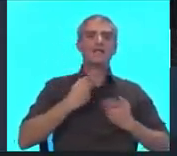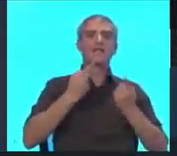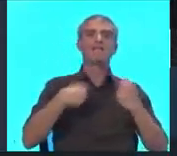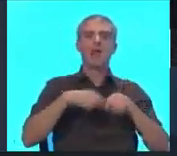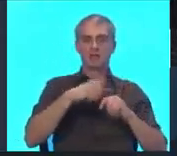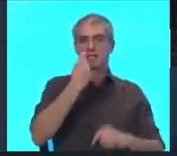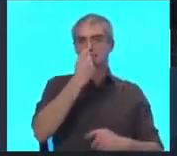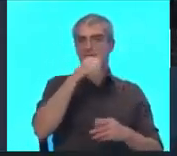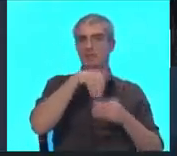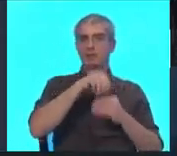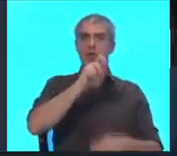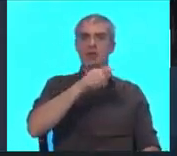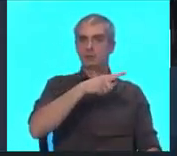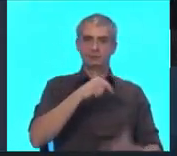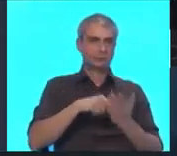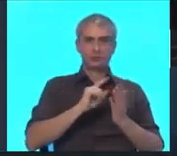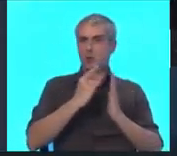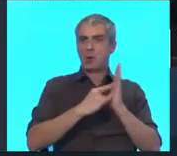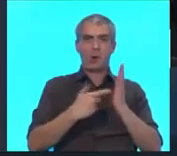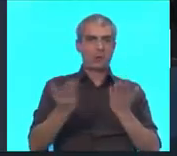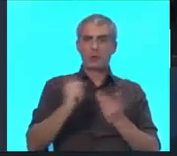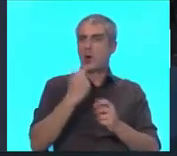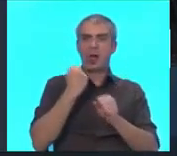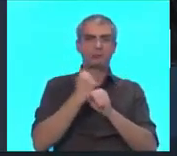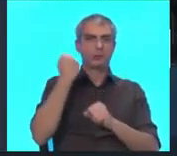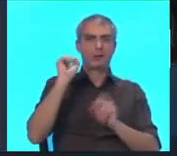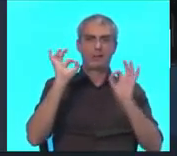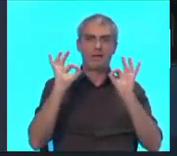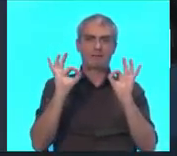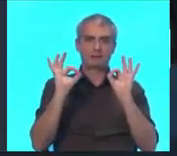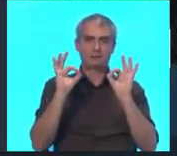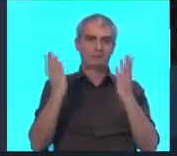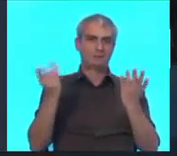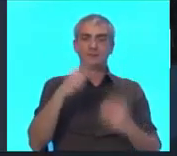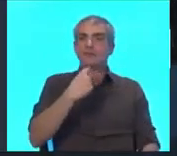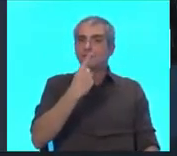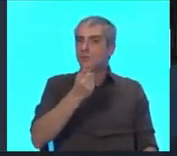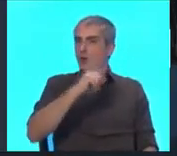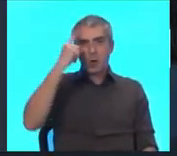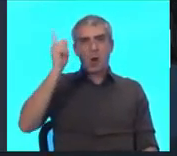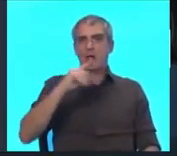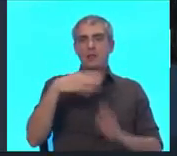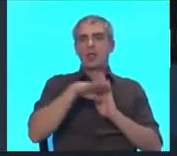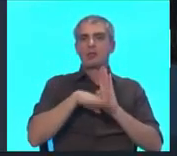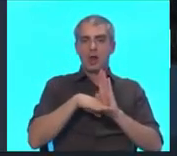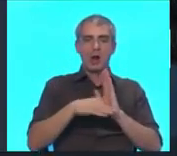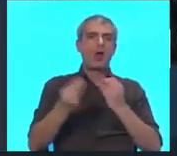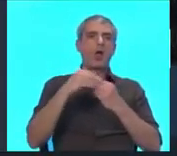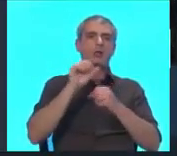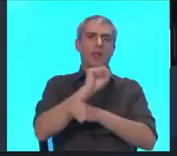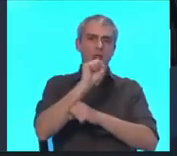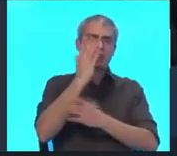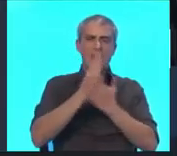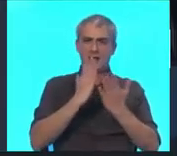הכספים בכנסת, לכן הוא לא חוקי, היא לא עברה שום עבירה, ובכל מקרה הם אומרים, היא לא עדה על הנועל. היו עוד טענות, חלק מהן פרסמנו